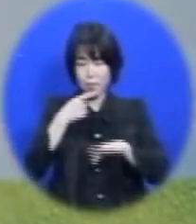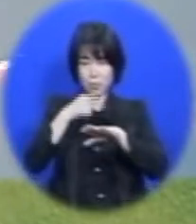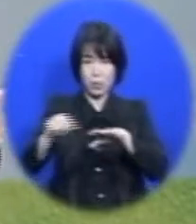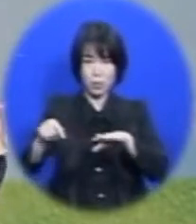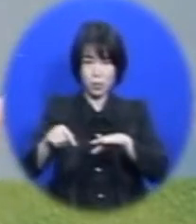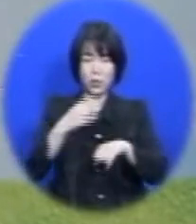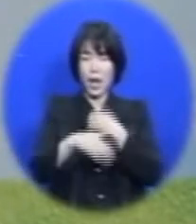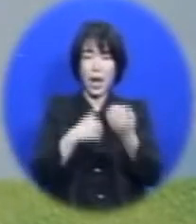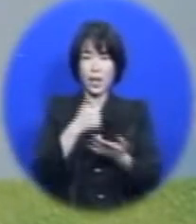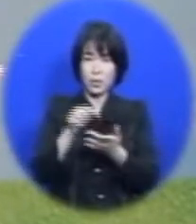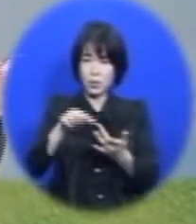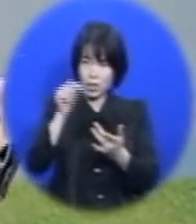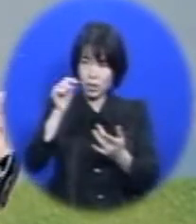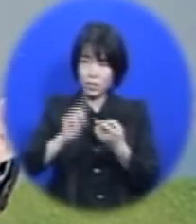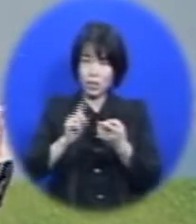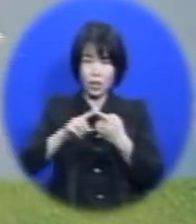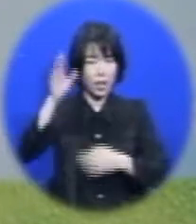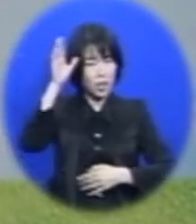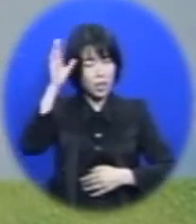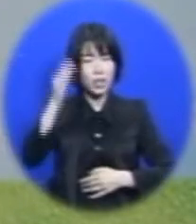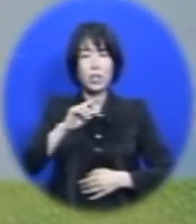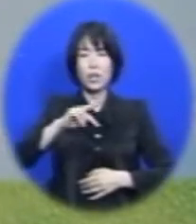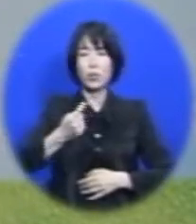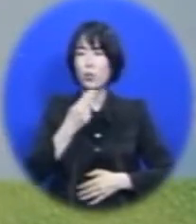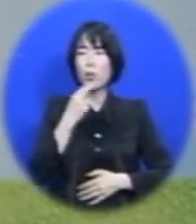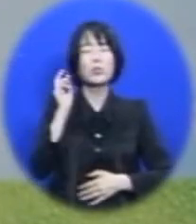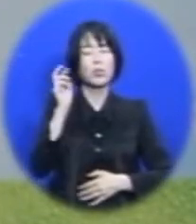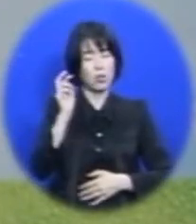하나님 택하실 것에 대한 기대할 수도 없잖아요.